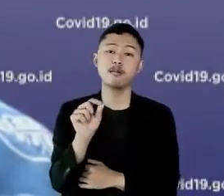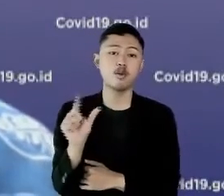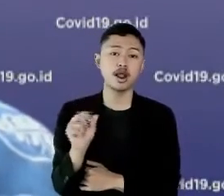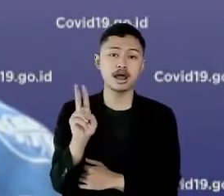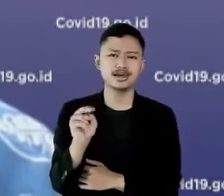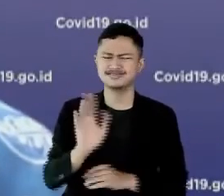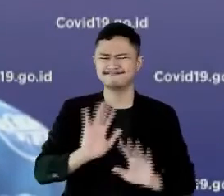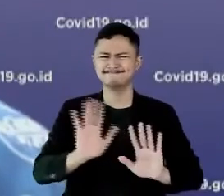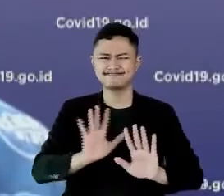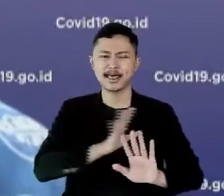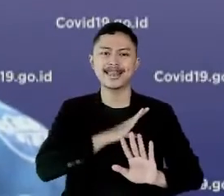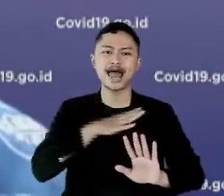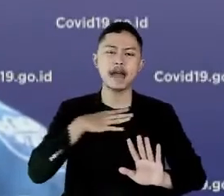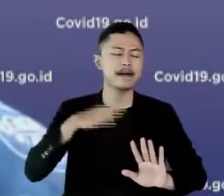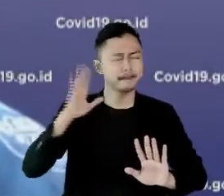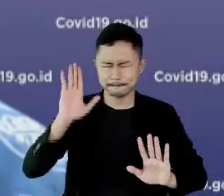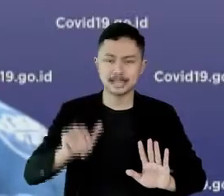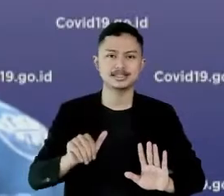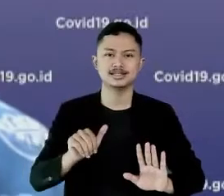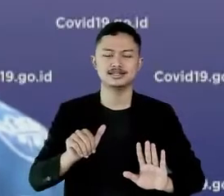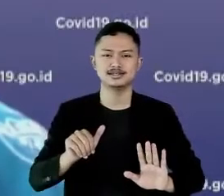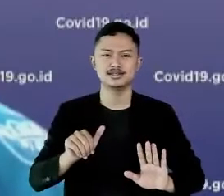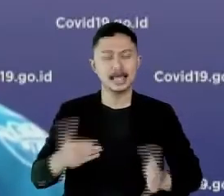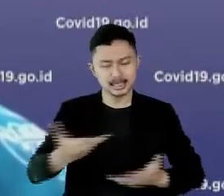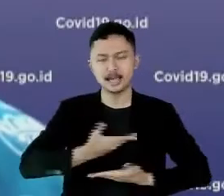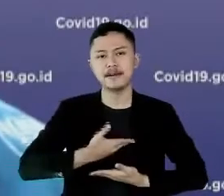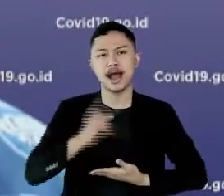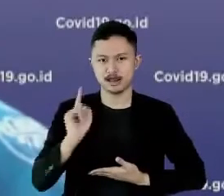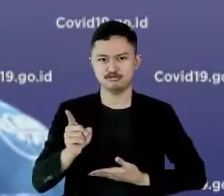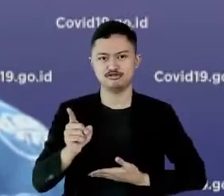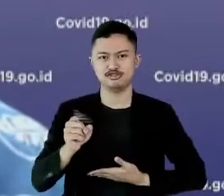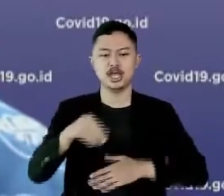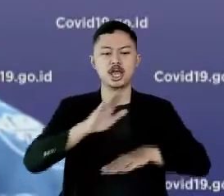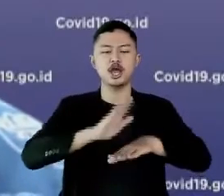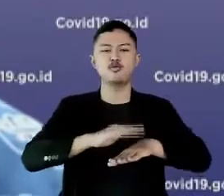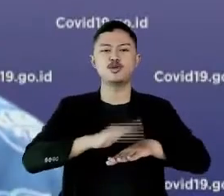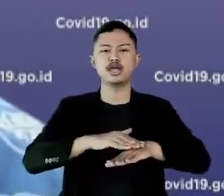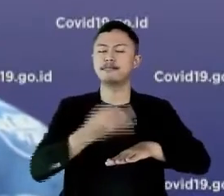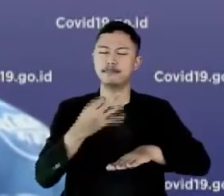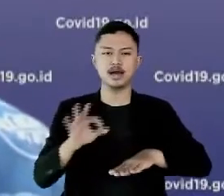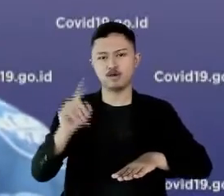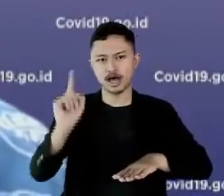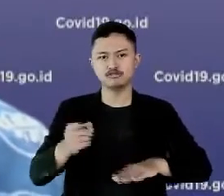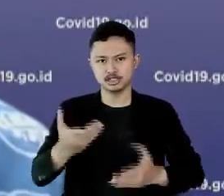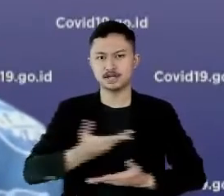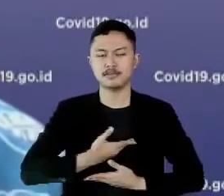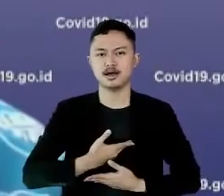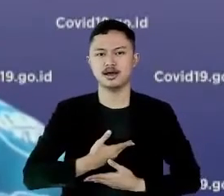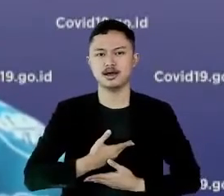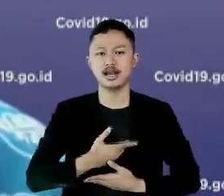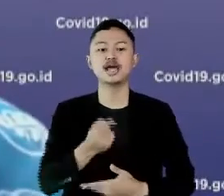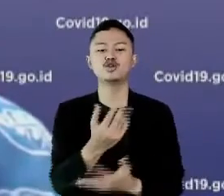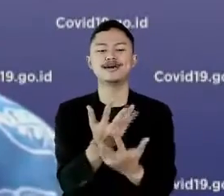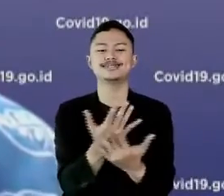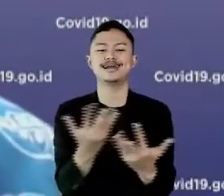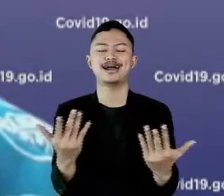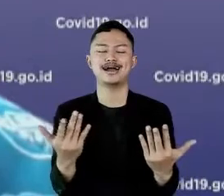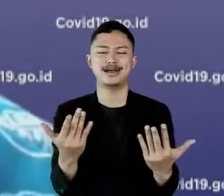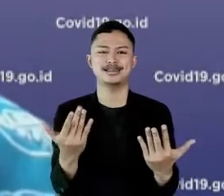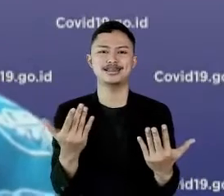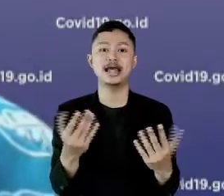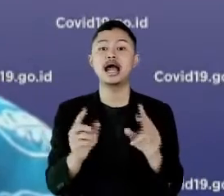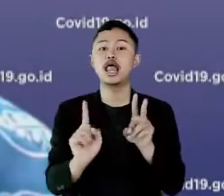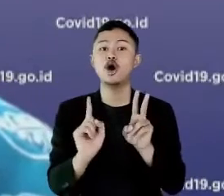lama. Itu kita harus terima sebagai kebiasaan yang baru. Ya, itu dari masyarakat.